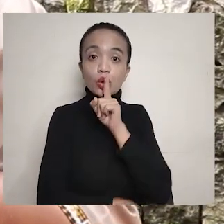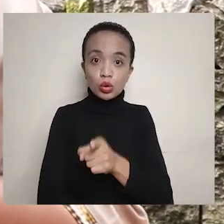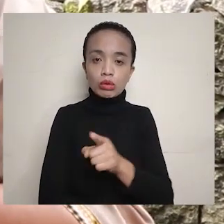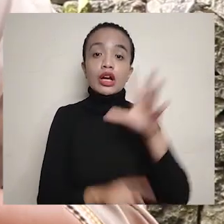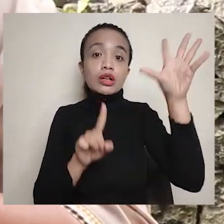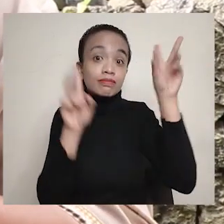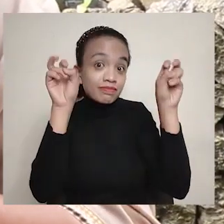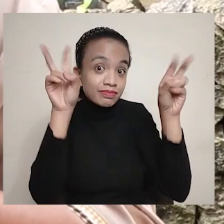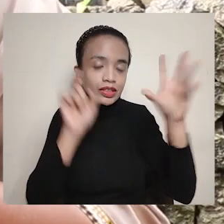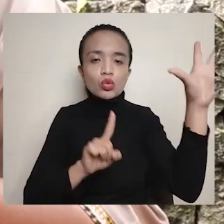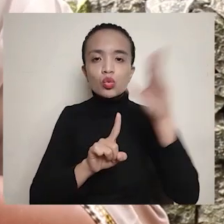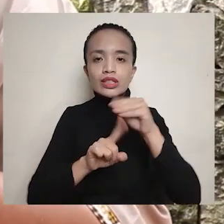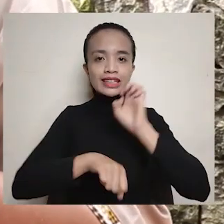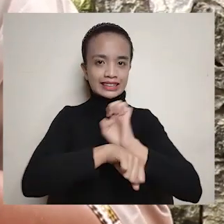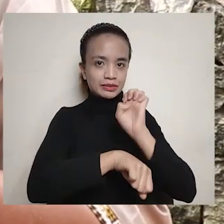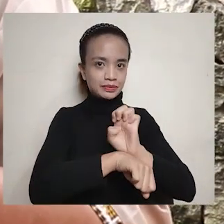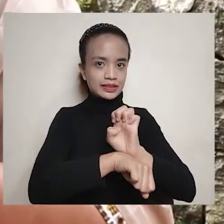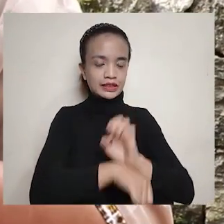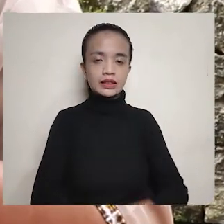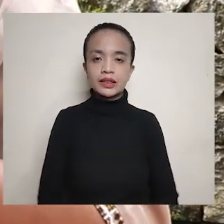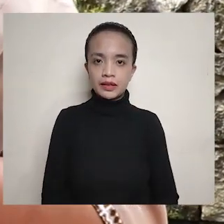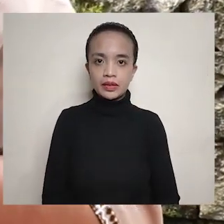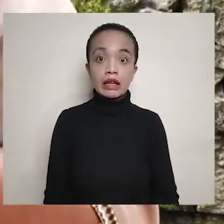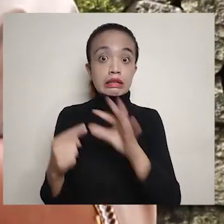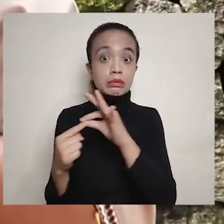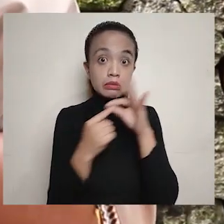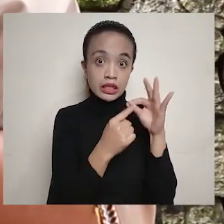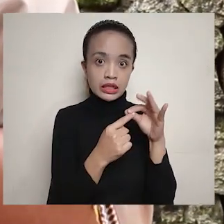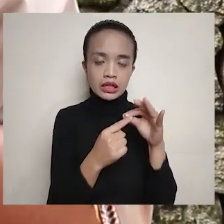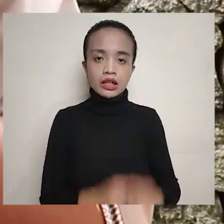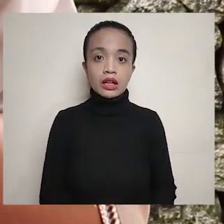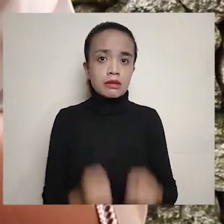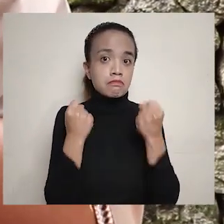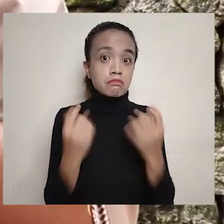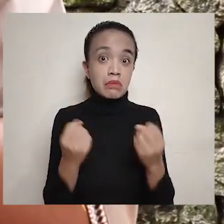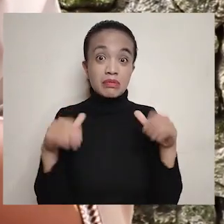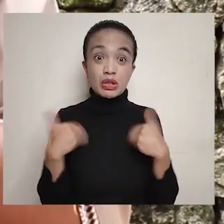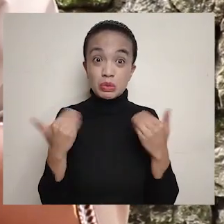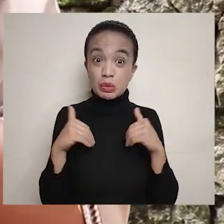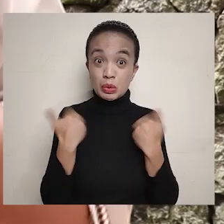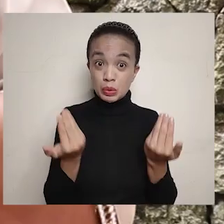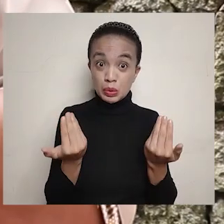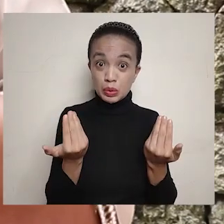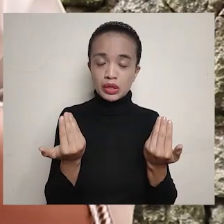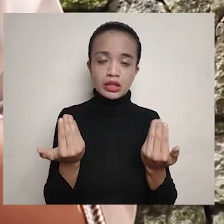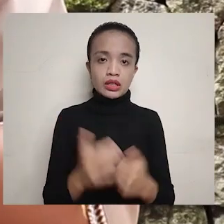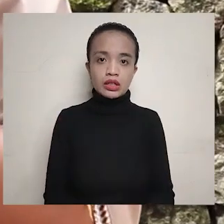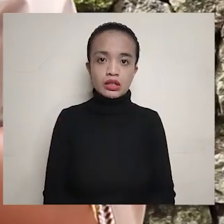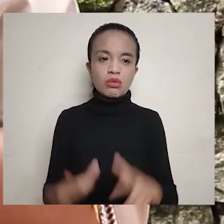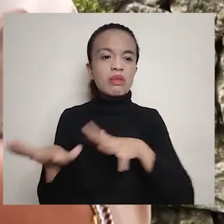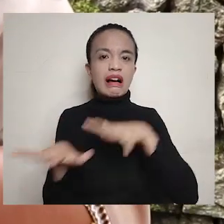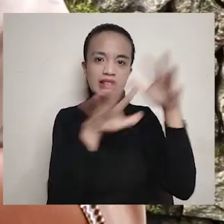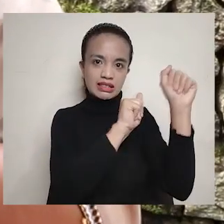enterprise ang tawag namin dito. Lalong-lalo na kasi marami sa mga kabataan lumilisan na sa kanilang hometowns,